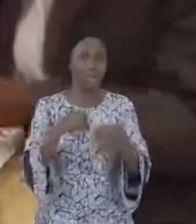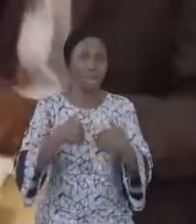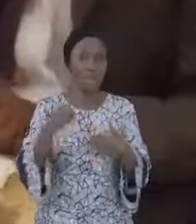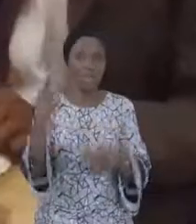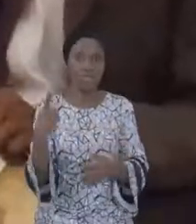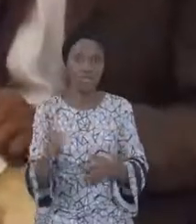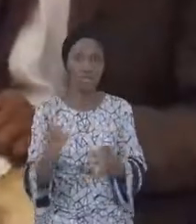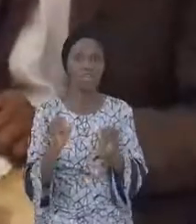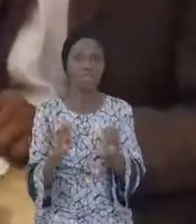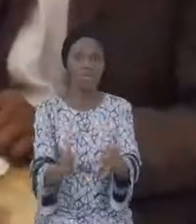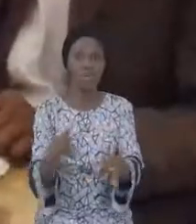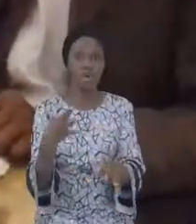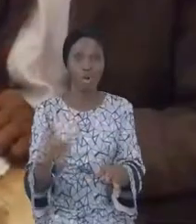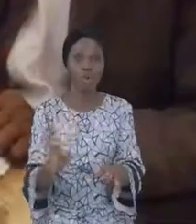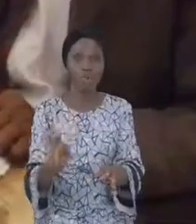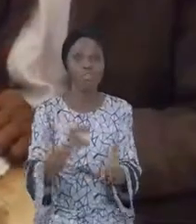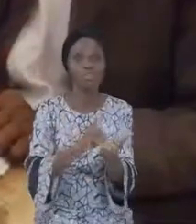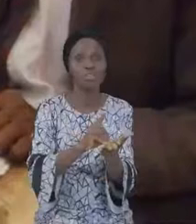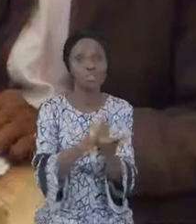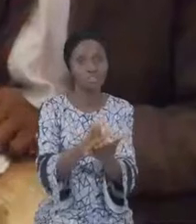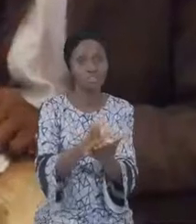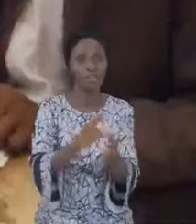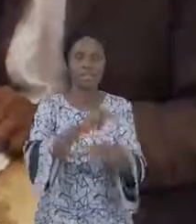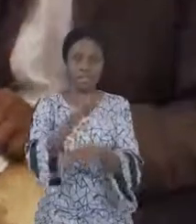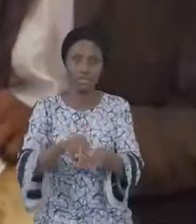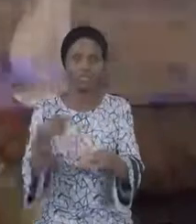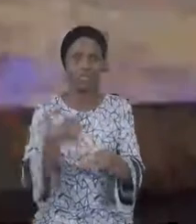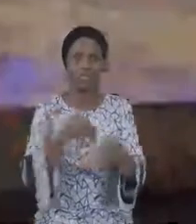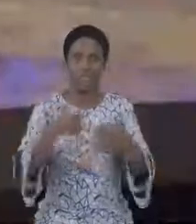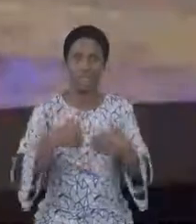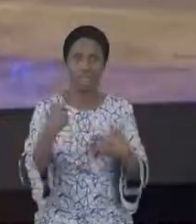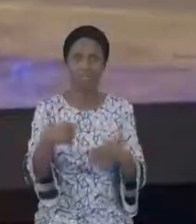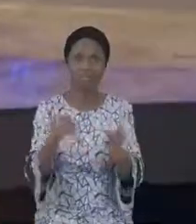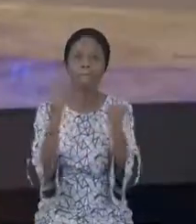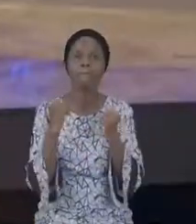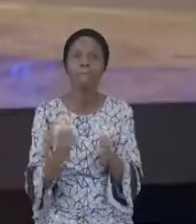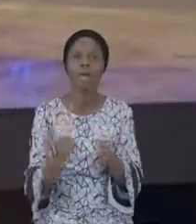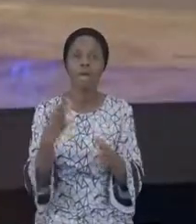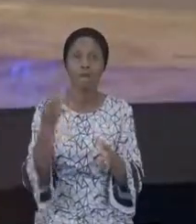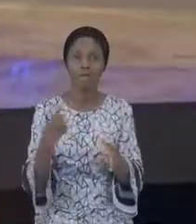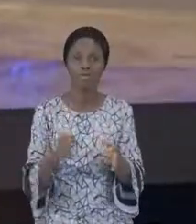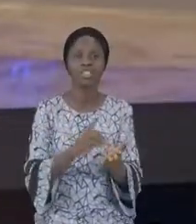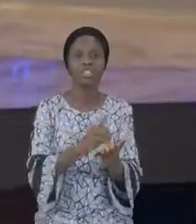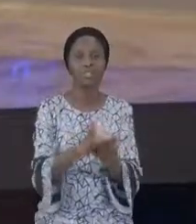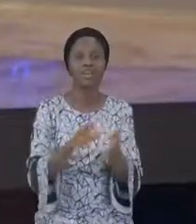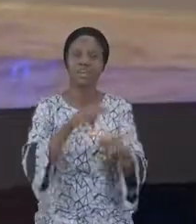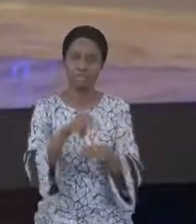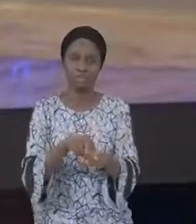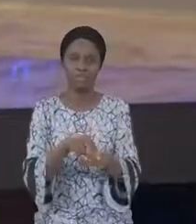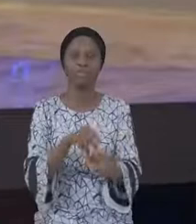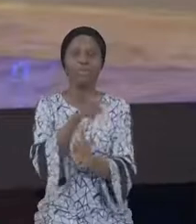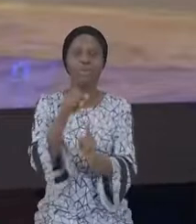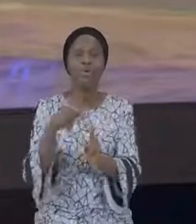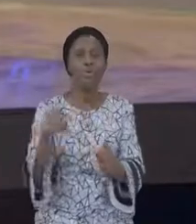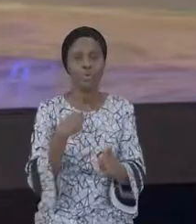of the divine nature. We have the power of the divine nature. When we say divine